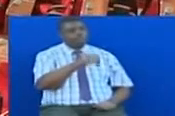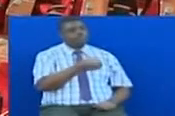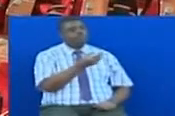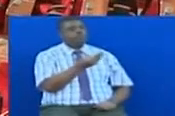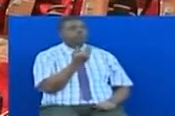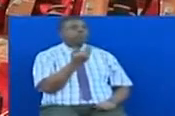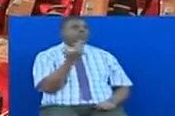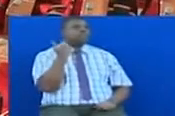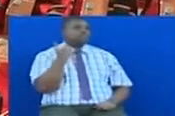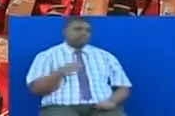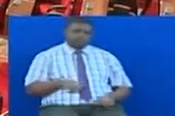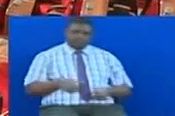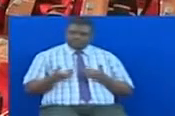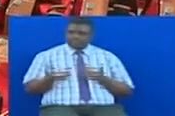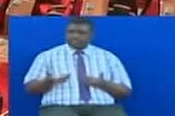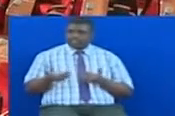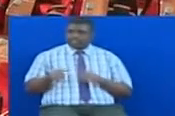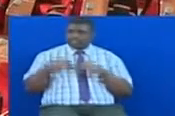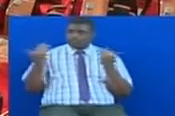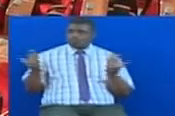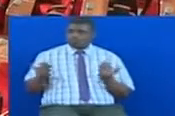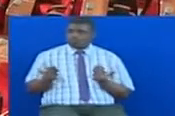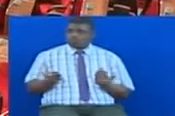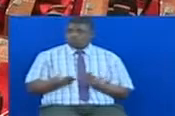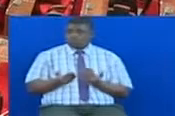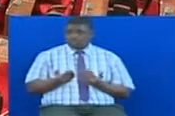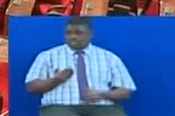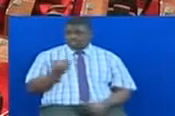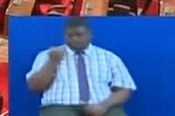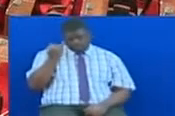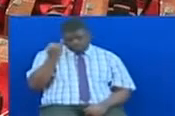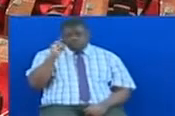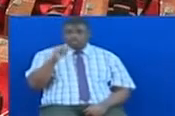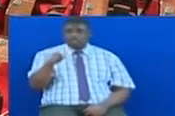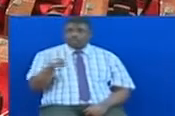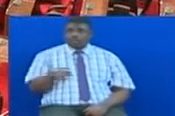iliyopita. Sasa dunia ndio inagundua kwamba yeye alikuwa sahihi.